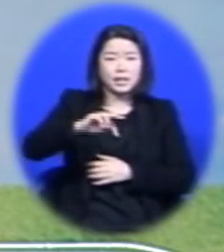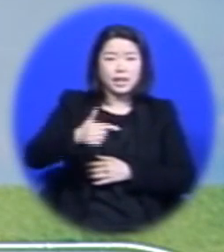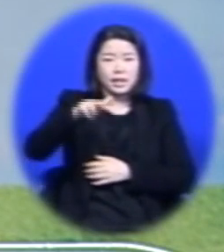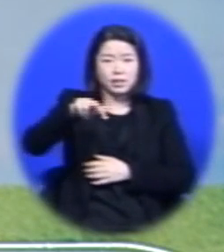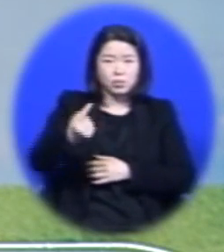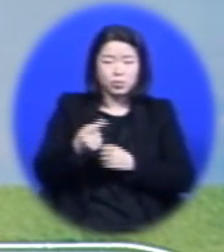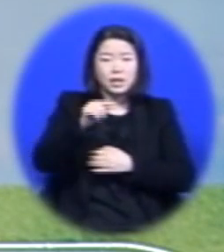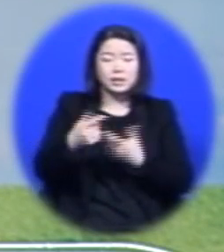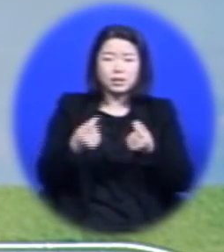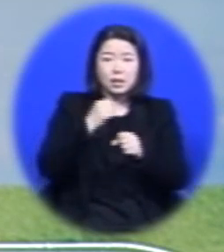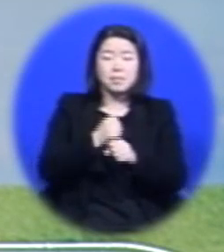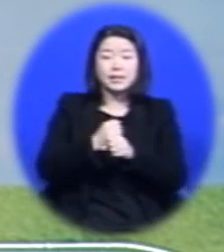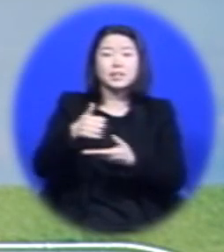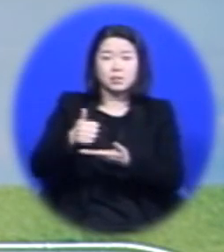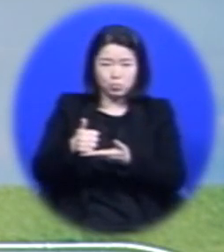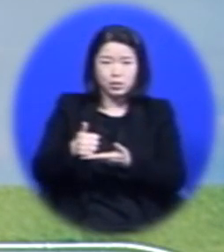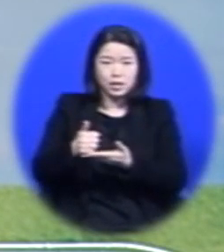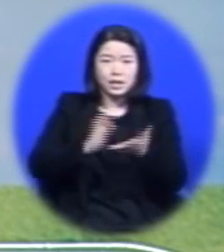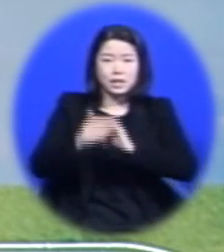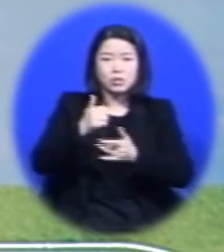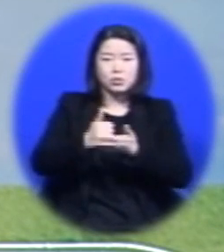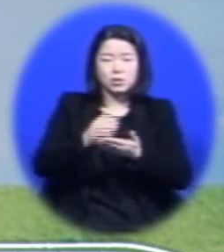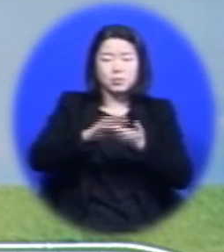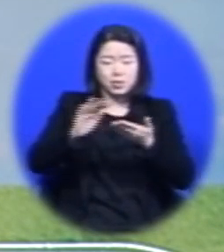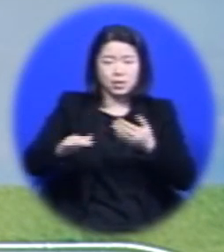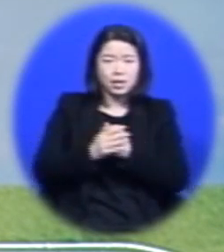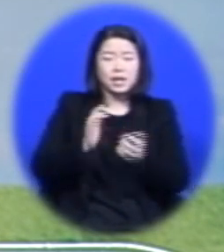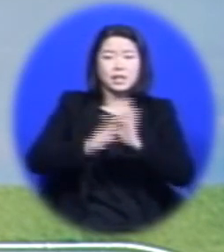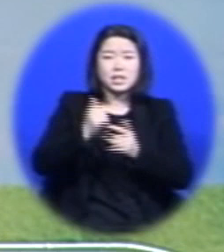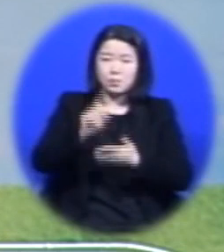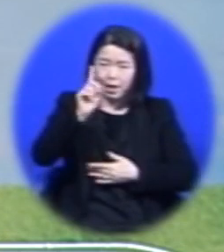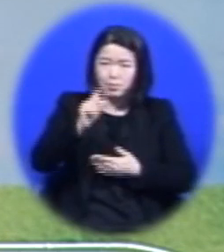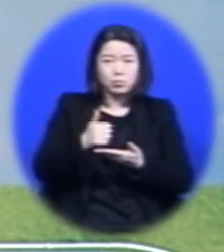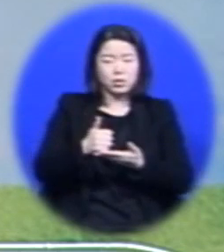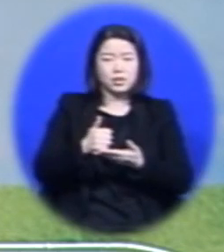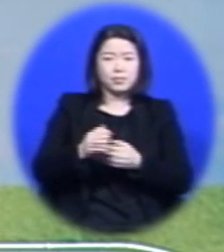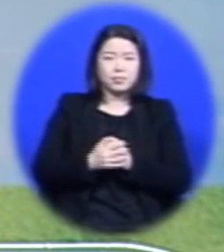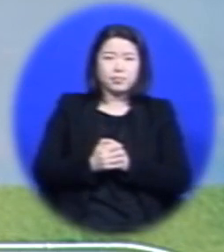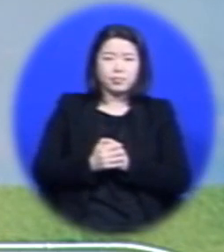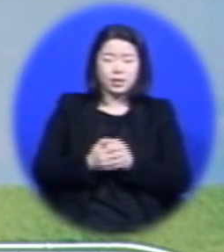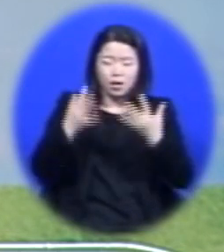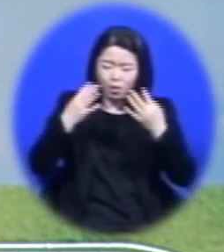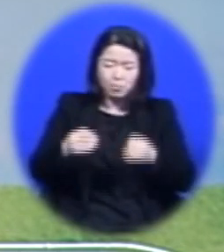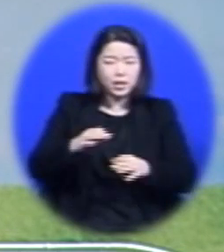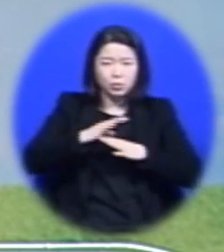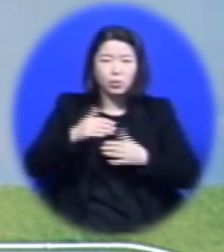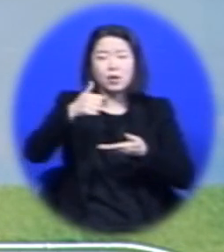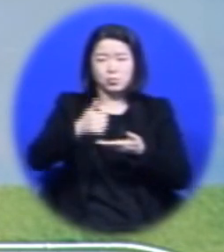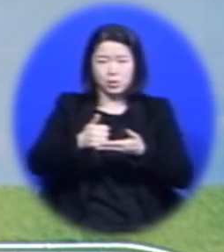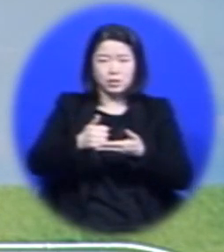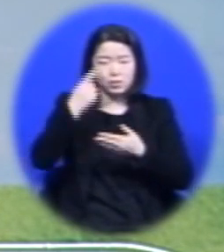를 그렇게 만드신 분이 예수님이 세요 예수님 한 분 이 얼마나 놀라우신